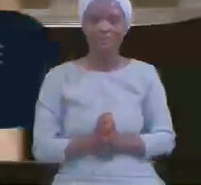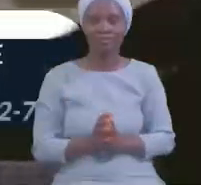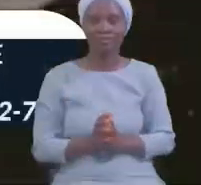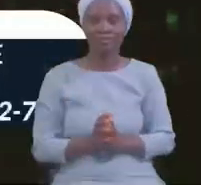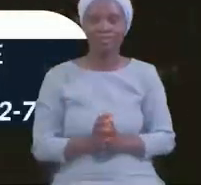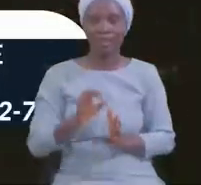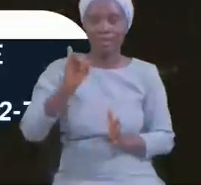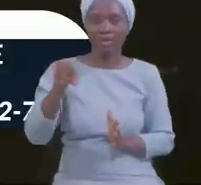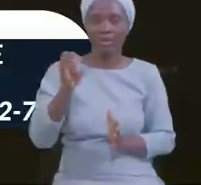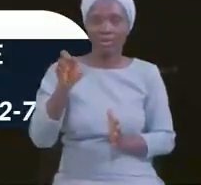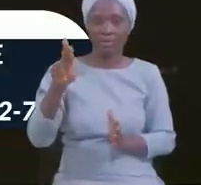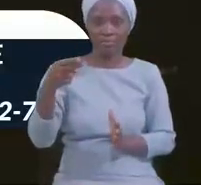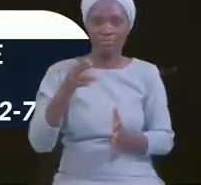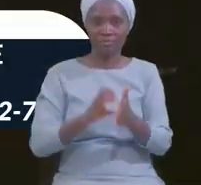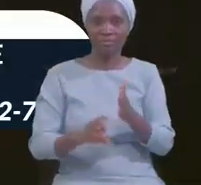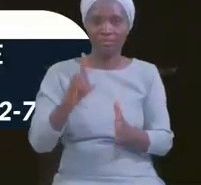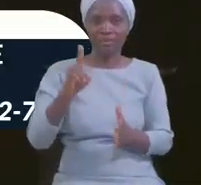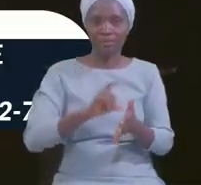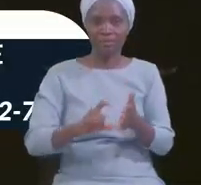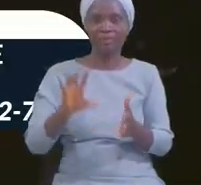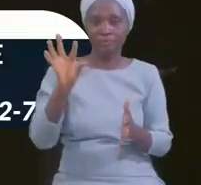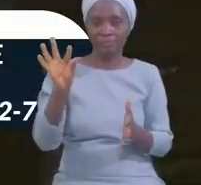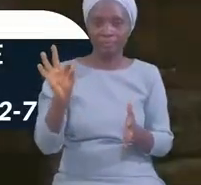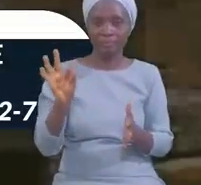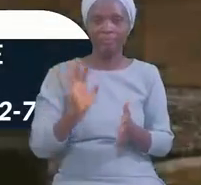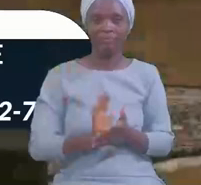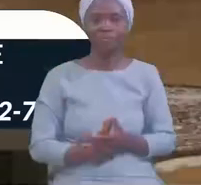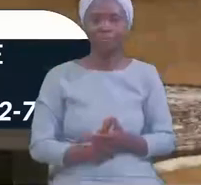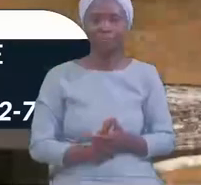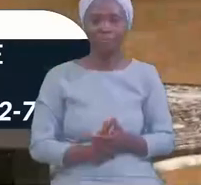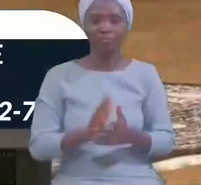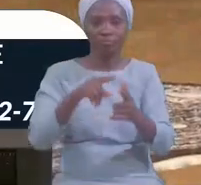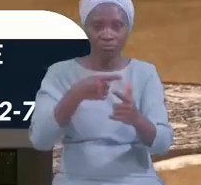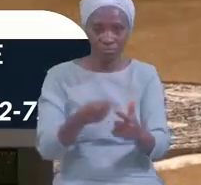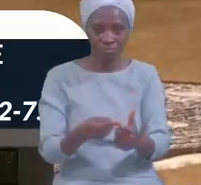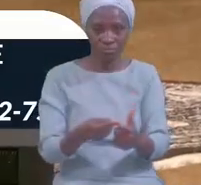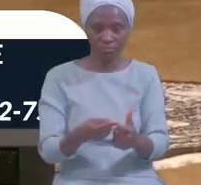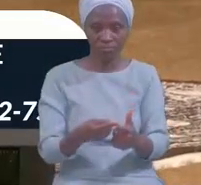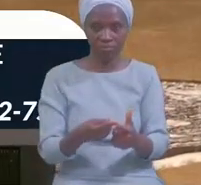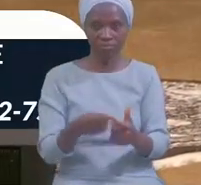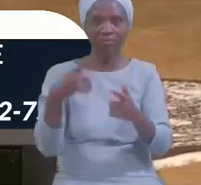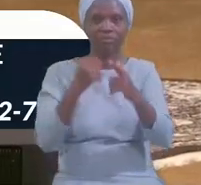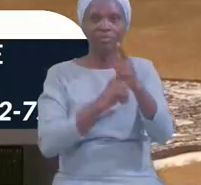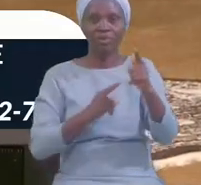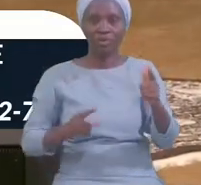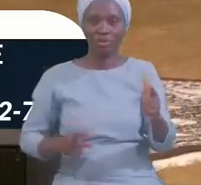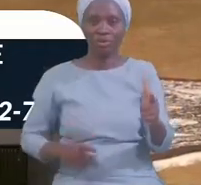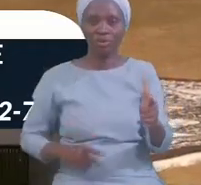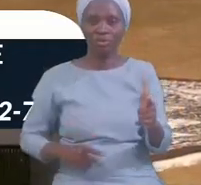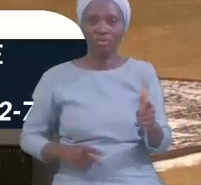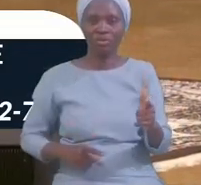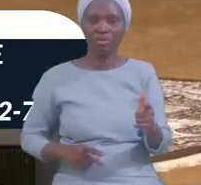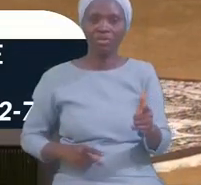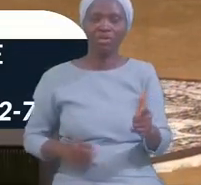1, verset 9. Puis l'Éternel étendit